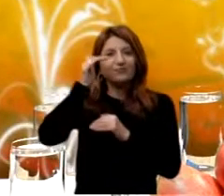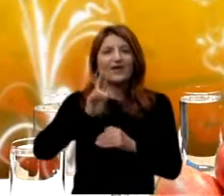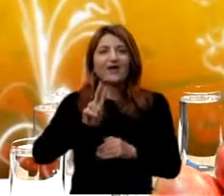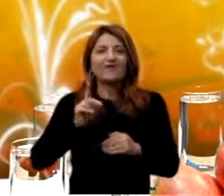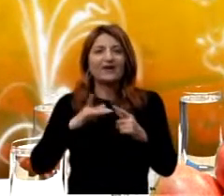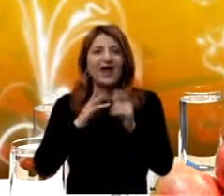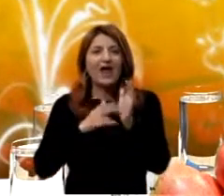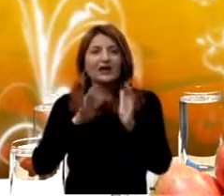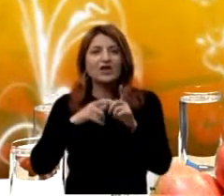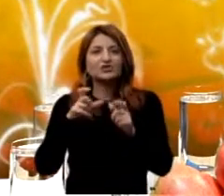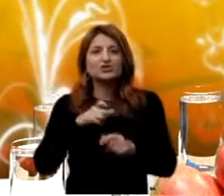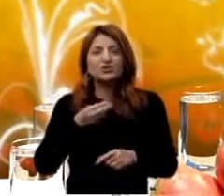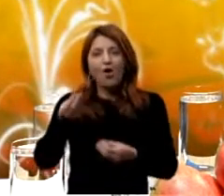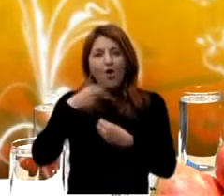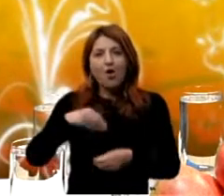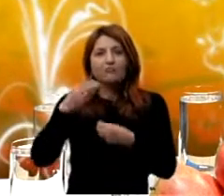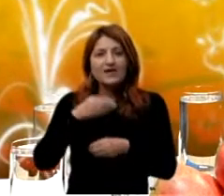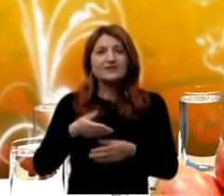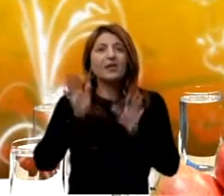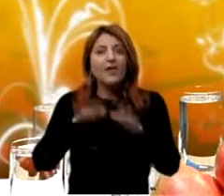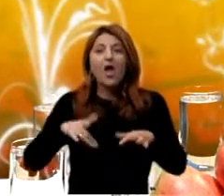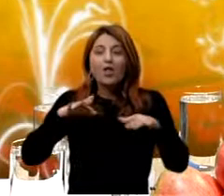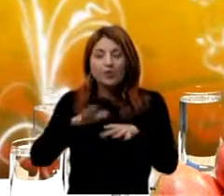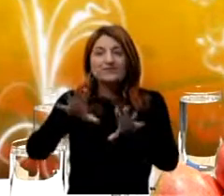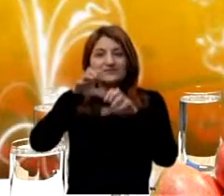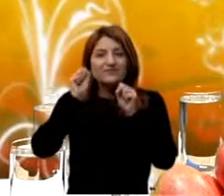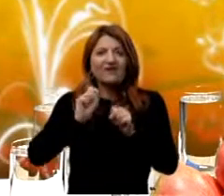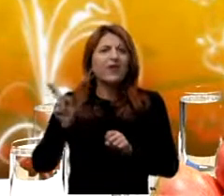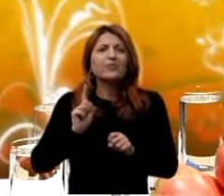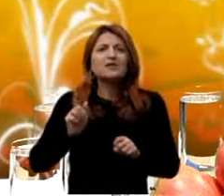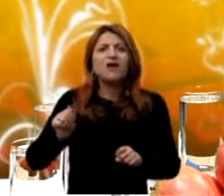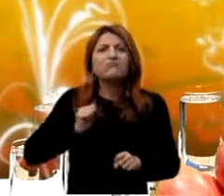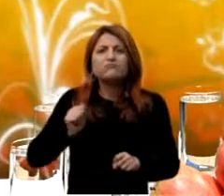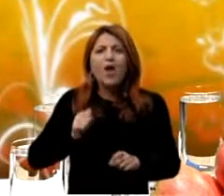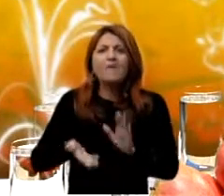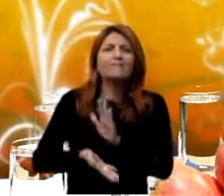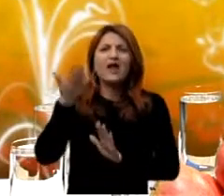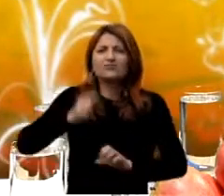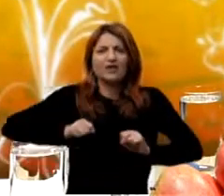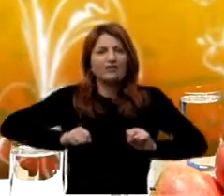nam to objasni, da ljudi shvate da se ne treba bojati uvijek ni debljine,